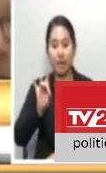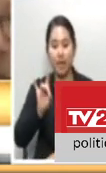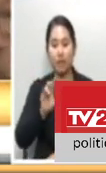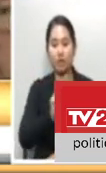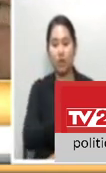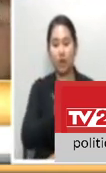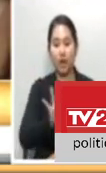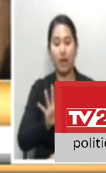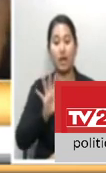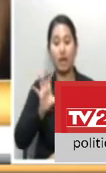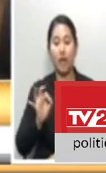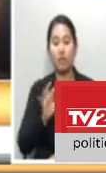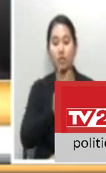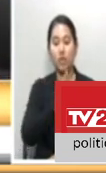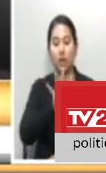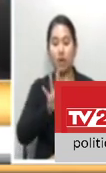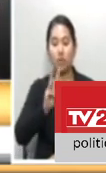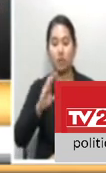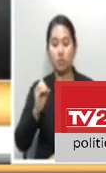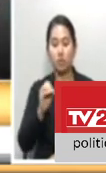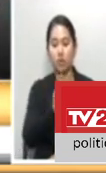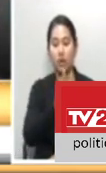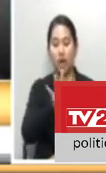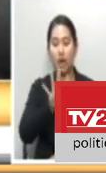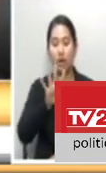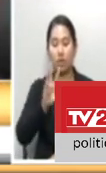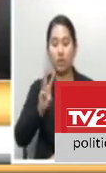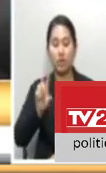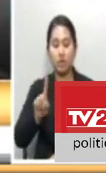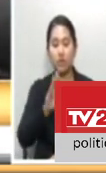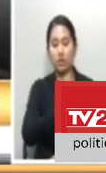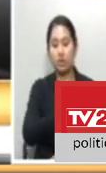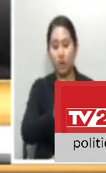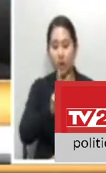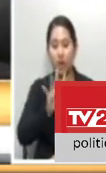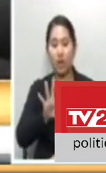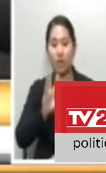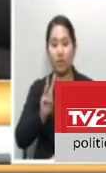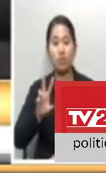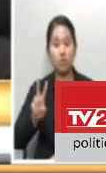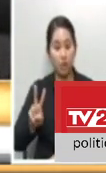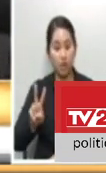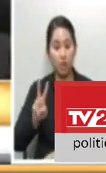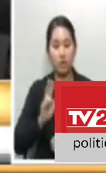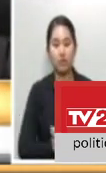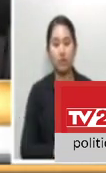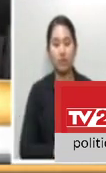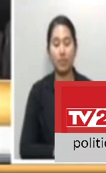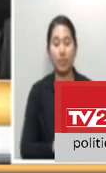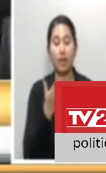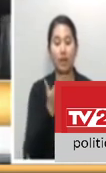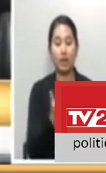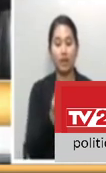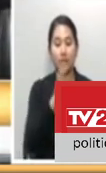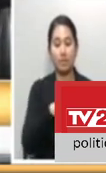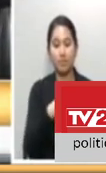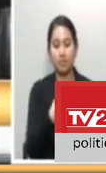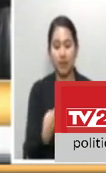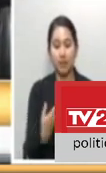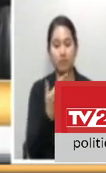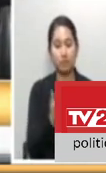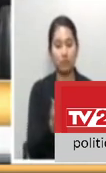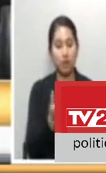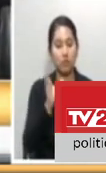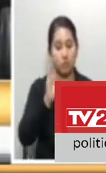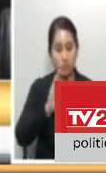59 60 61 62ล้วนแล้วแต่ว่าเป็นการตั้งงบประมาณขาดดุล